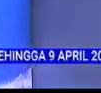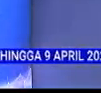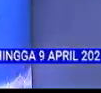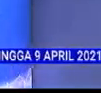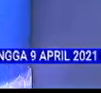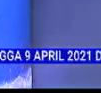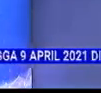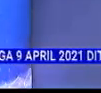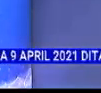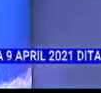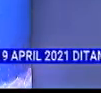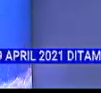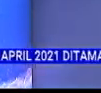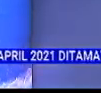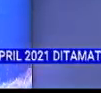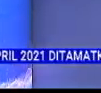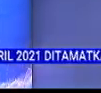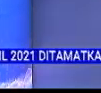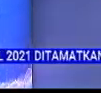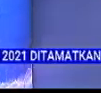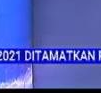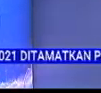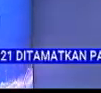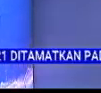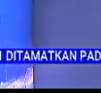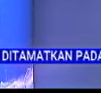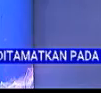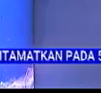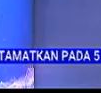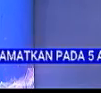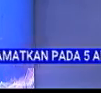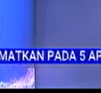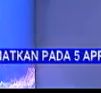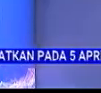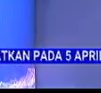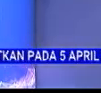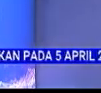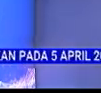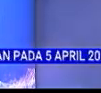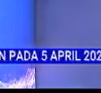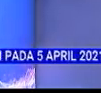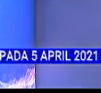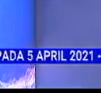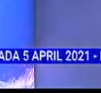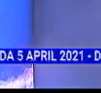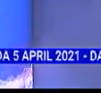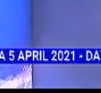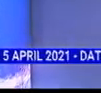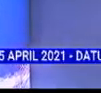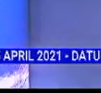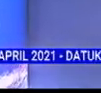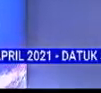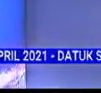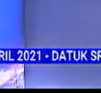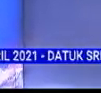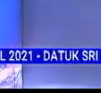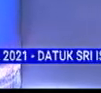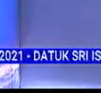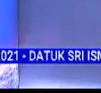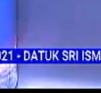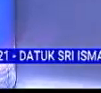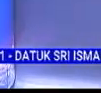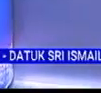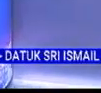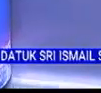Baiklah, berita perdana edisi Ahad 4 April 2021 berakhir di sini. Segera lakukan pendaftaran untuk janji